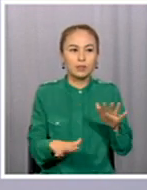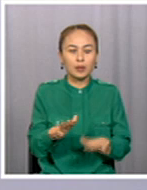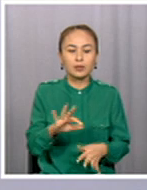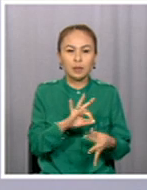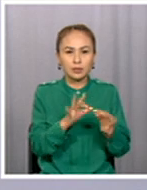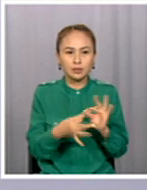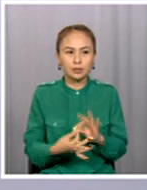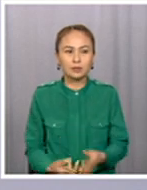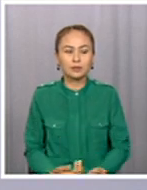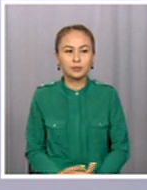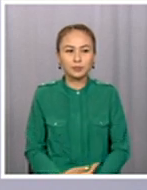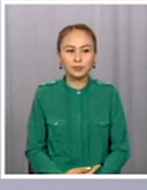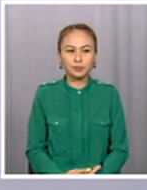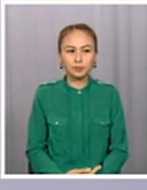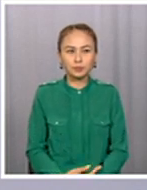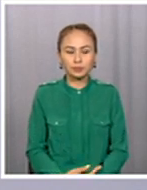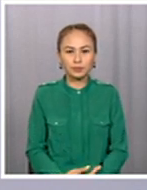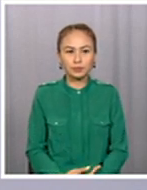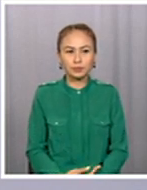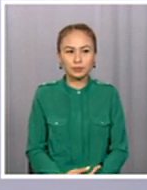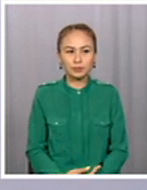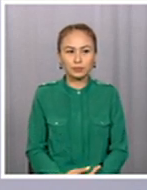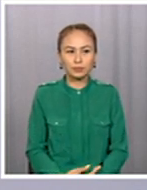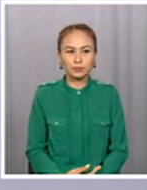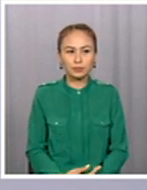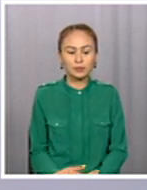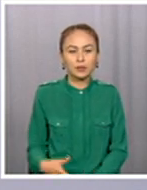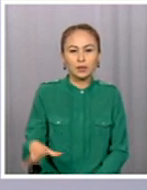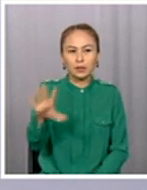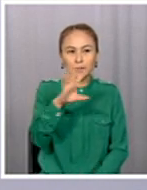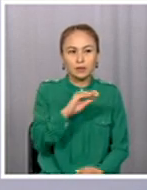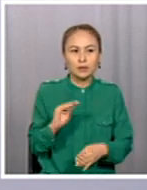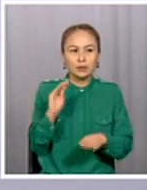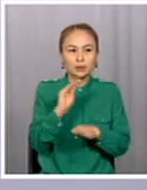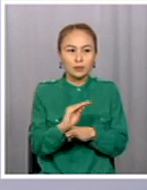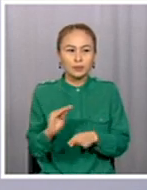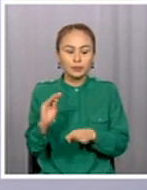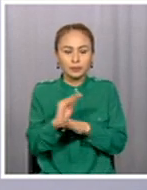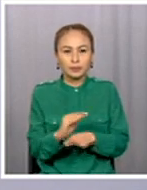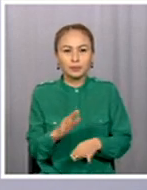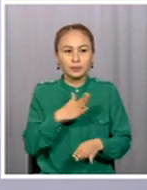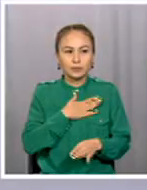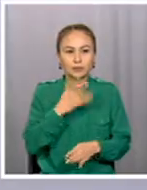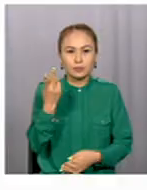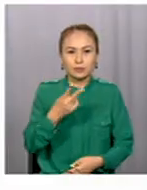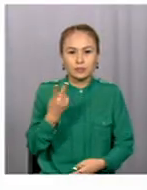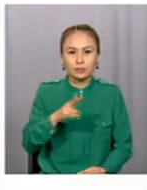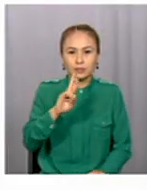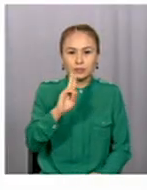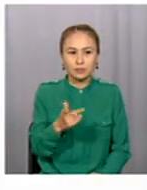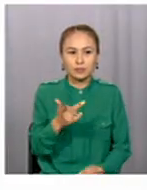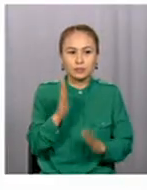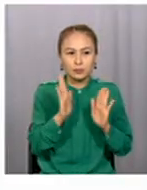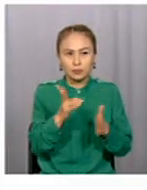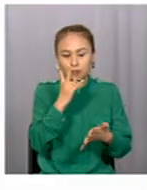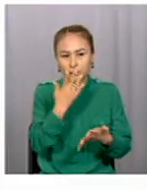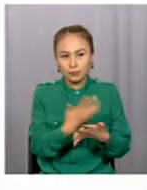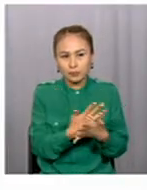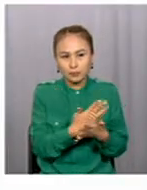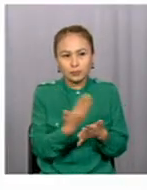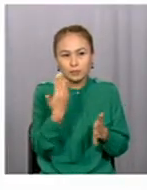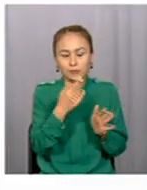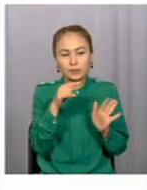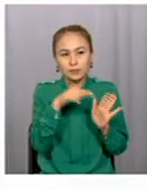салмағын анықтаңыз. Неге, балар? Демек, мына барлық қоспа бізде 20 кг-ды береді екен. Енді оның ішіндегі